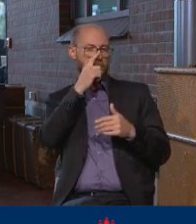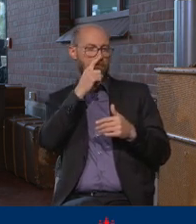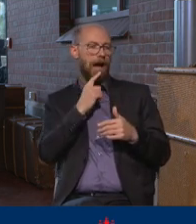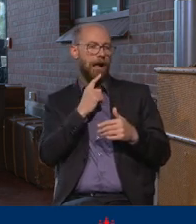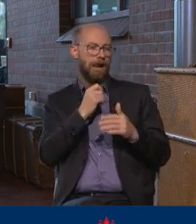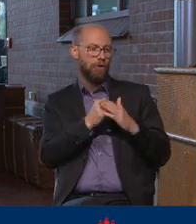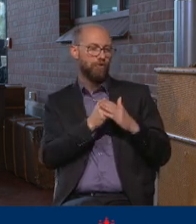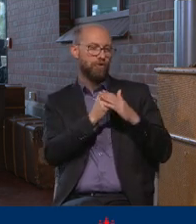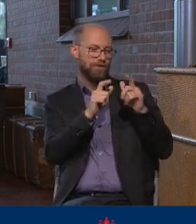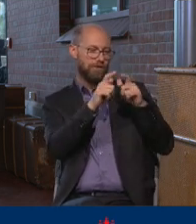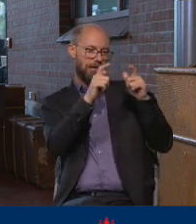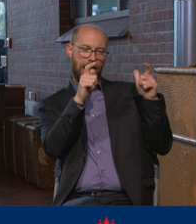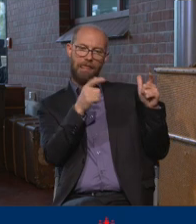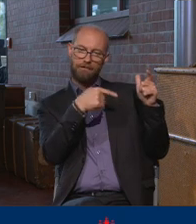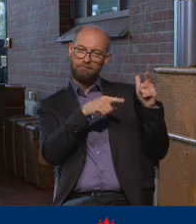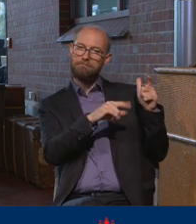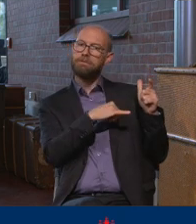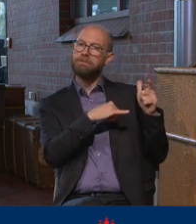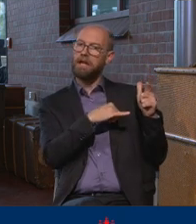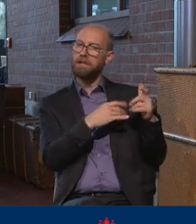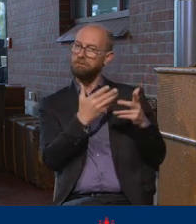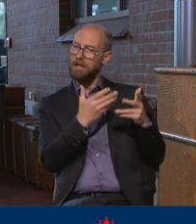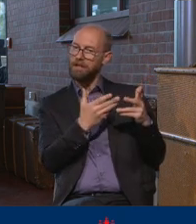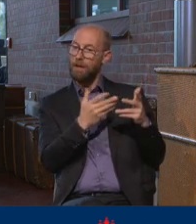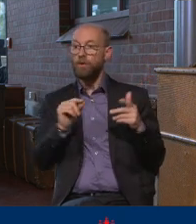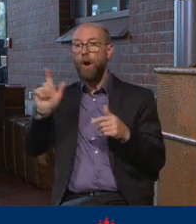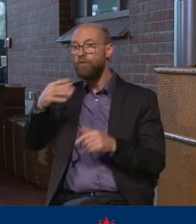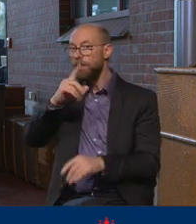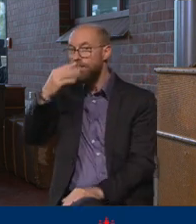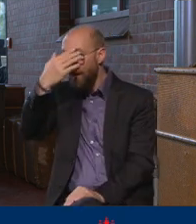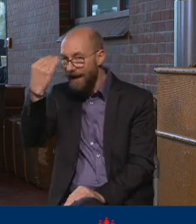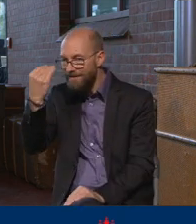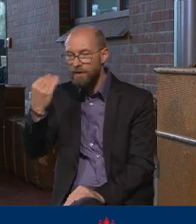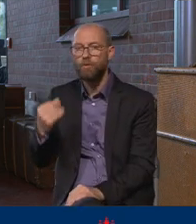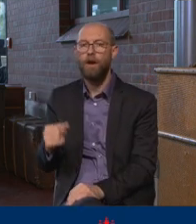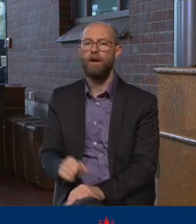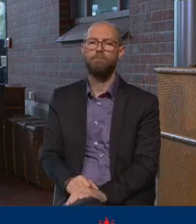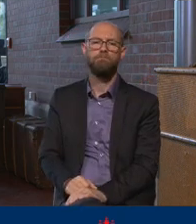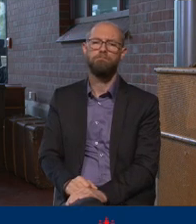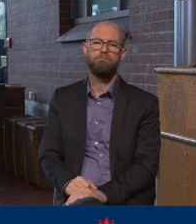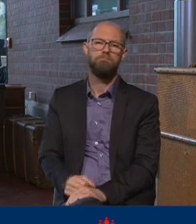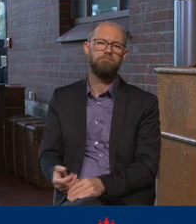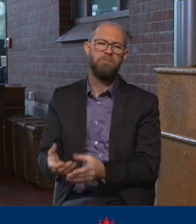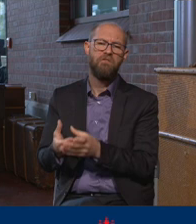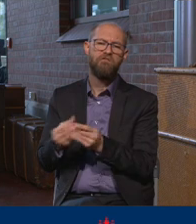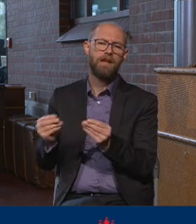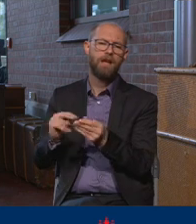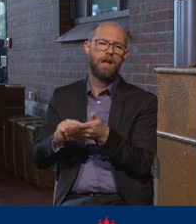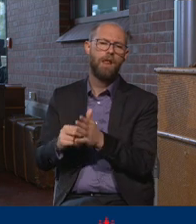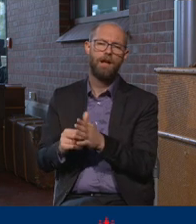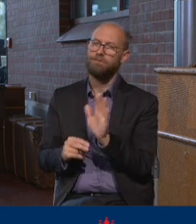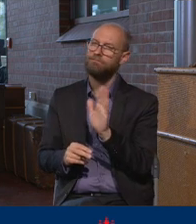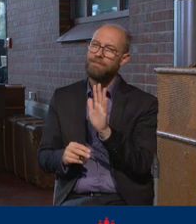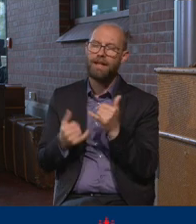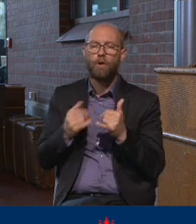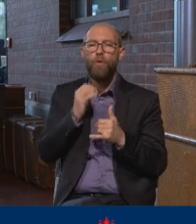idee wir haben sie nicht vergessen wir haben sie nicht weg geplant es ist jetzt sozusagen in einem sehr frühen